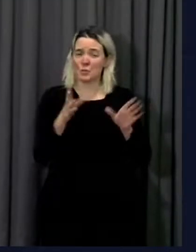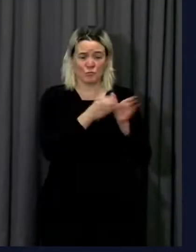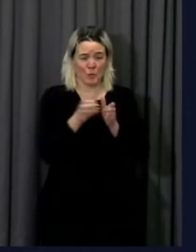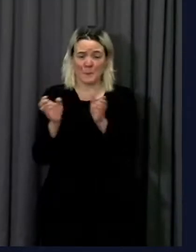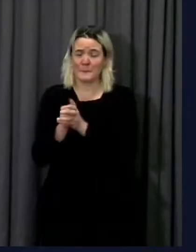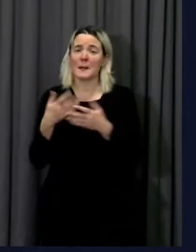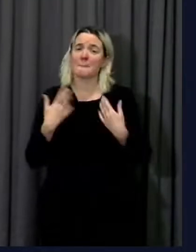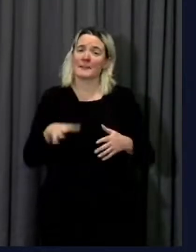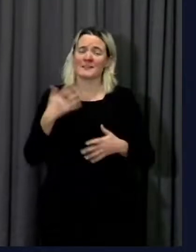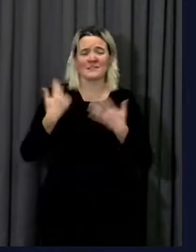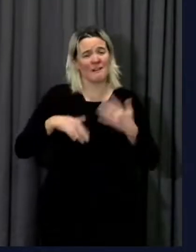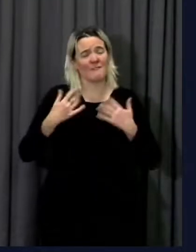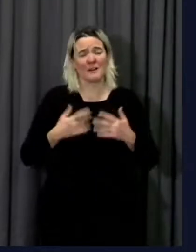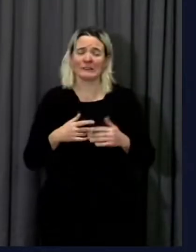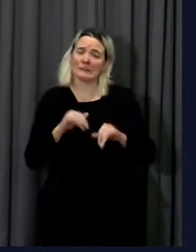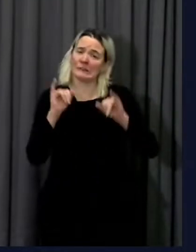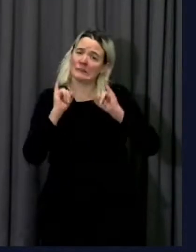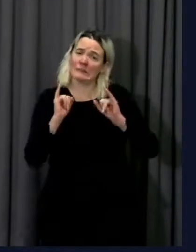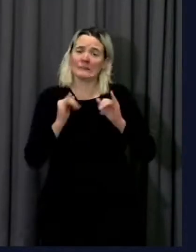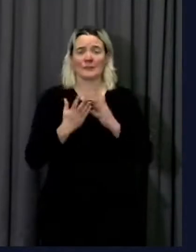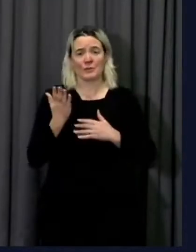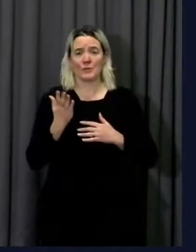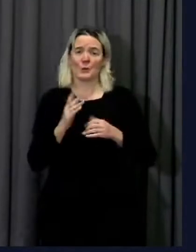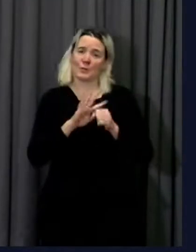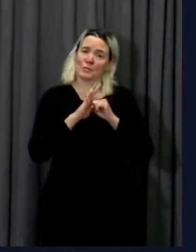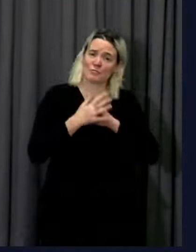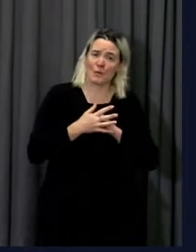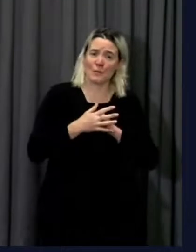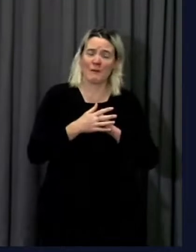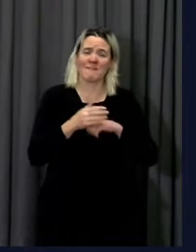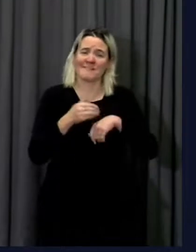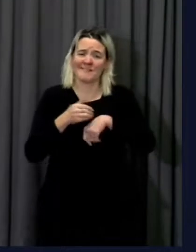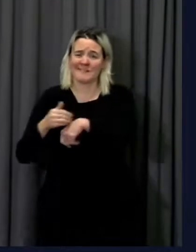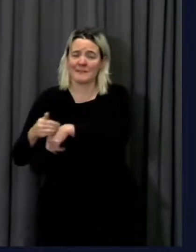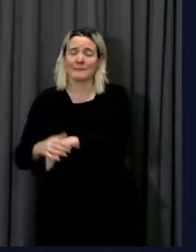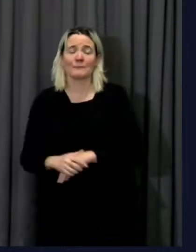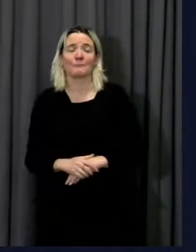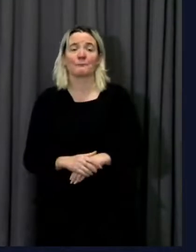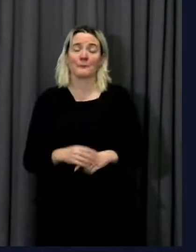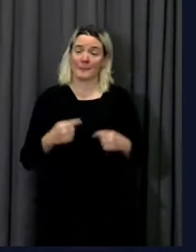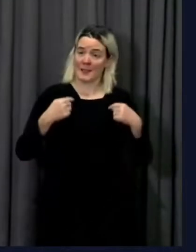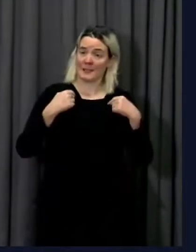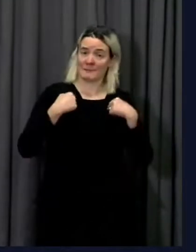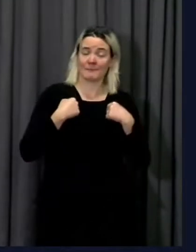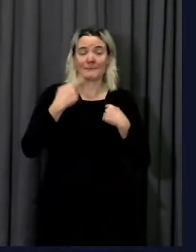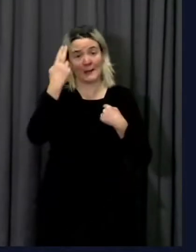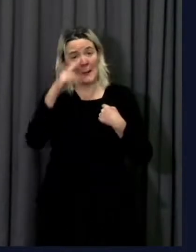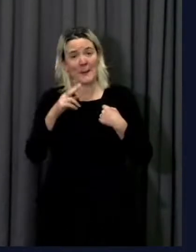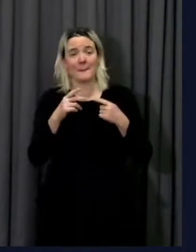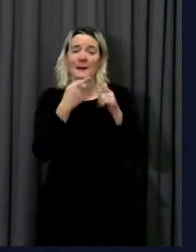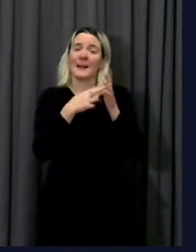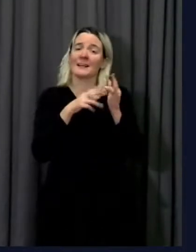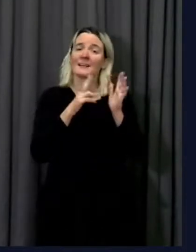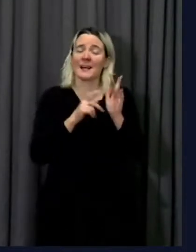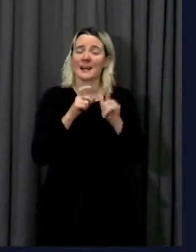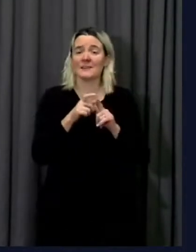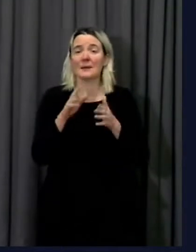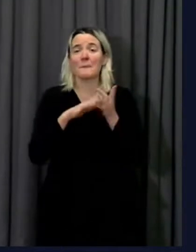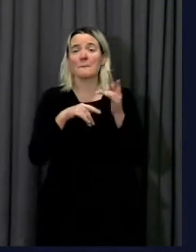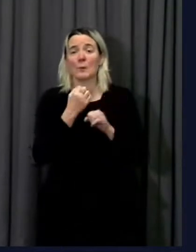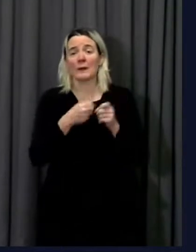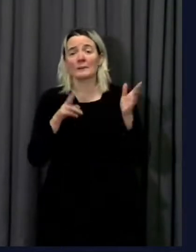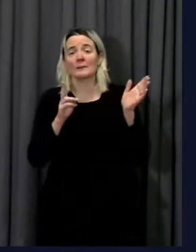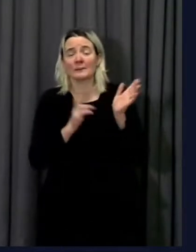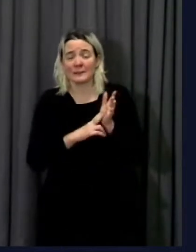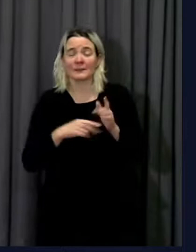I'm Llynedd Morgan, I'm the Minister for Mental Health, Wellbeing and the Welsh Language and it's my pleasure to host the press conference